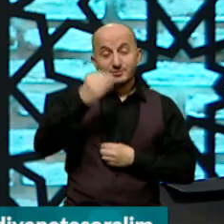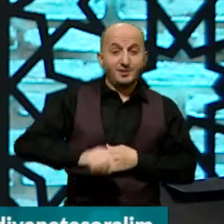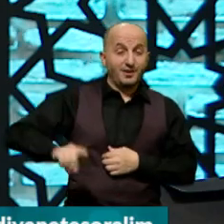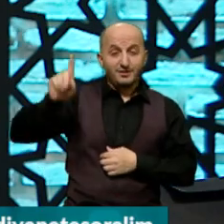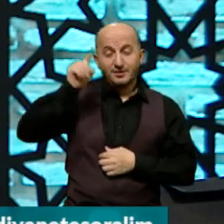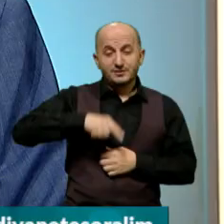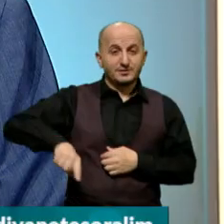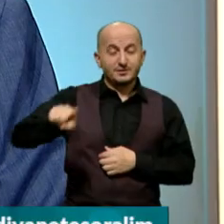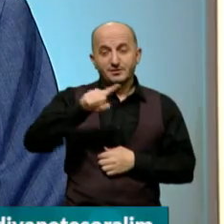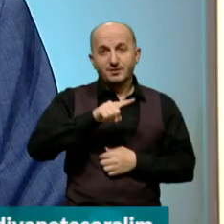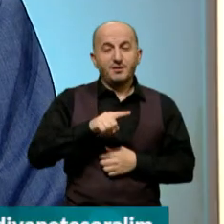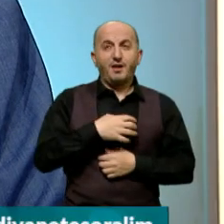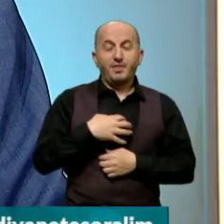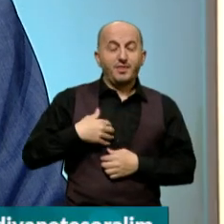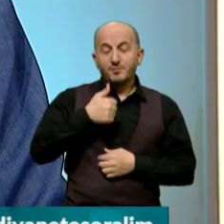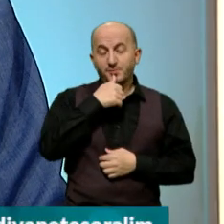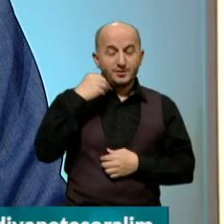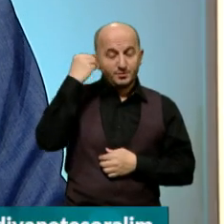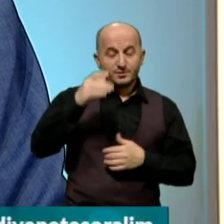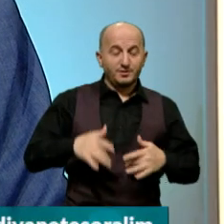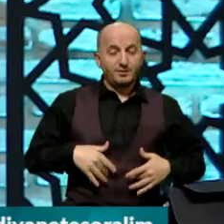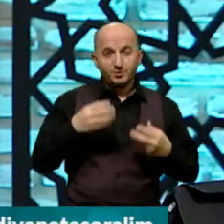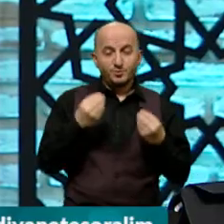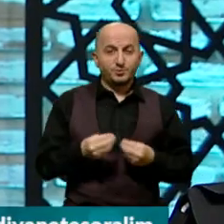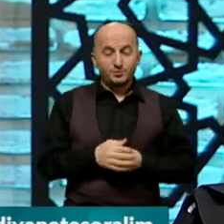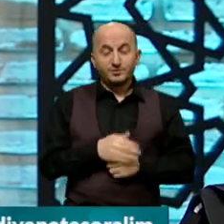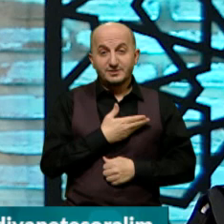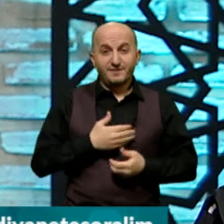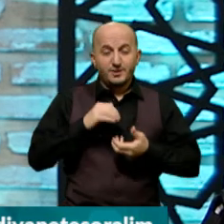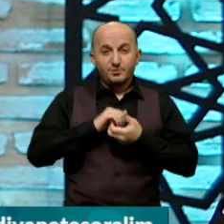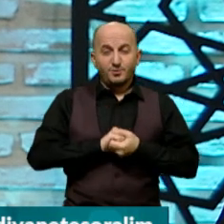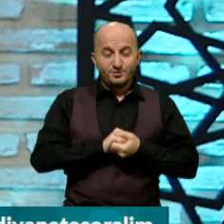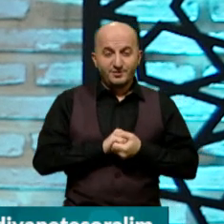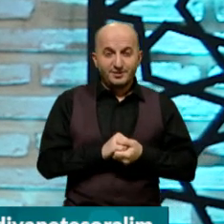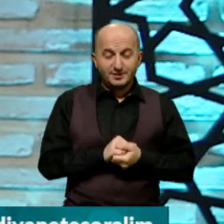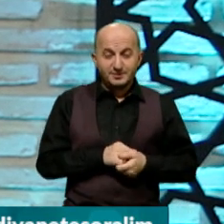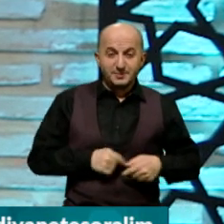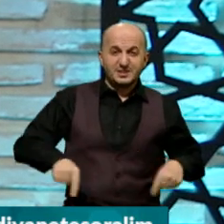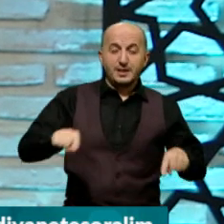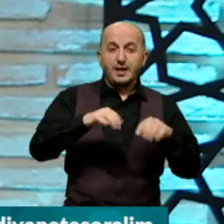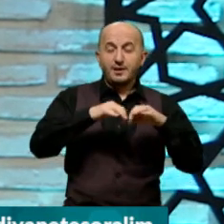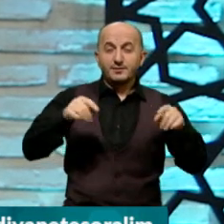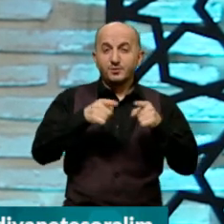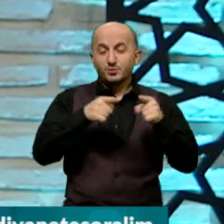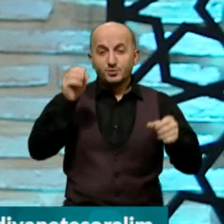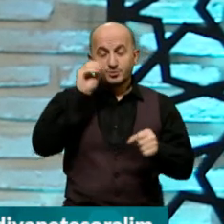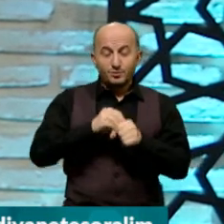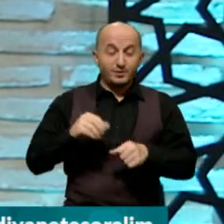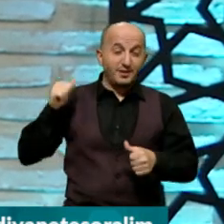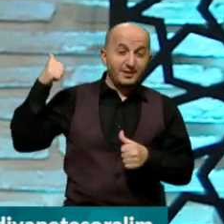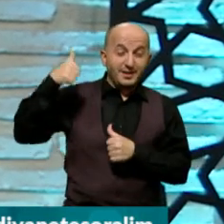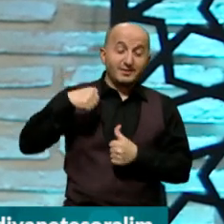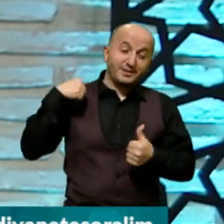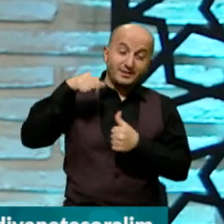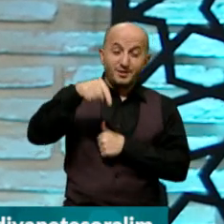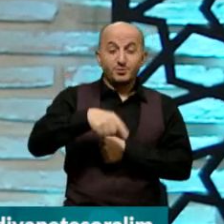sizi yetiştiren anne babadan ve hocalardan razı olsun. Sevgili dostlar, bugünlük bize ayrılan sürenin sonuna geldik. Yarın tekrar burada olacağız.